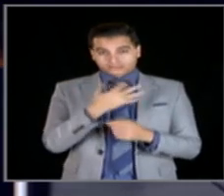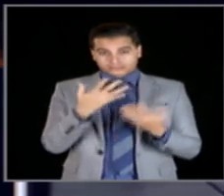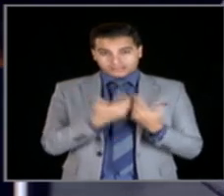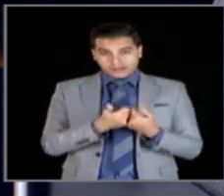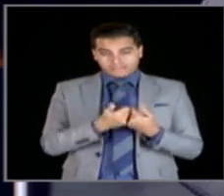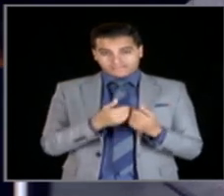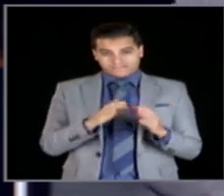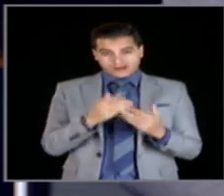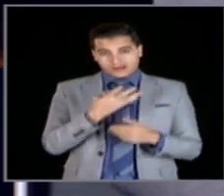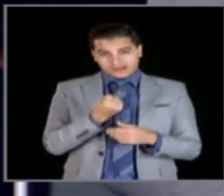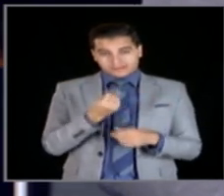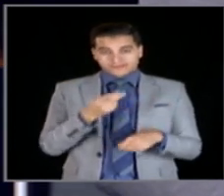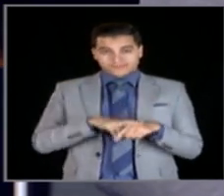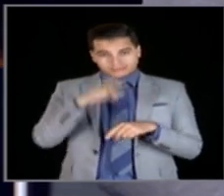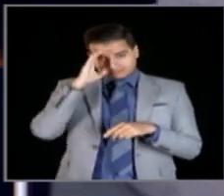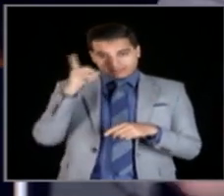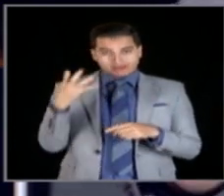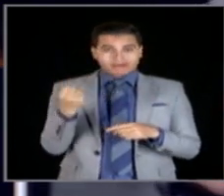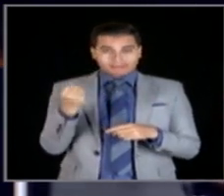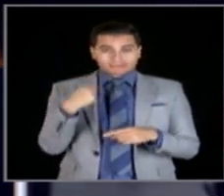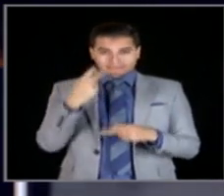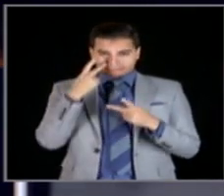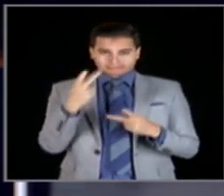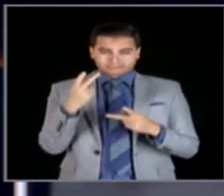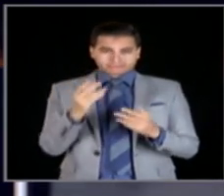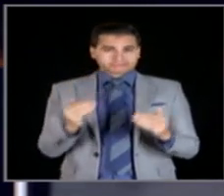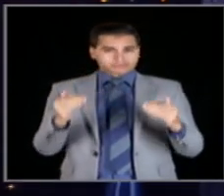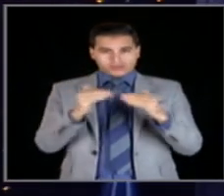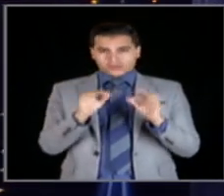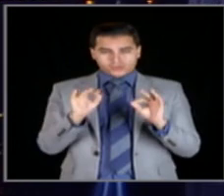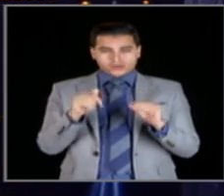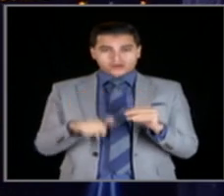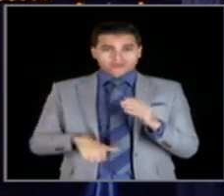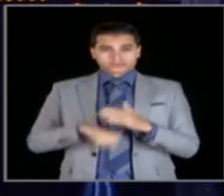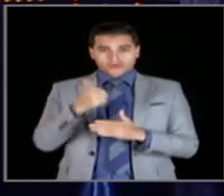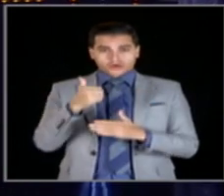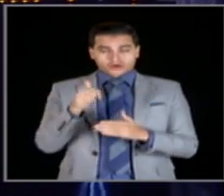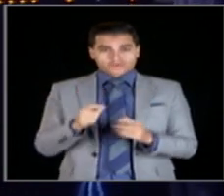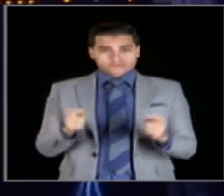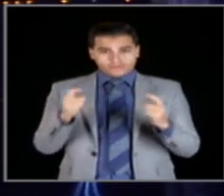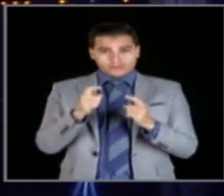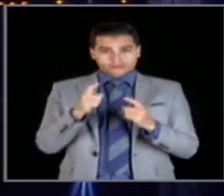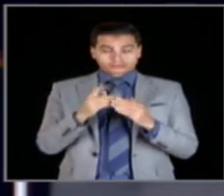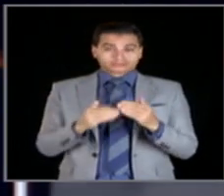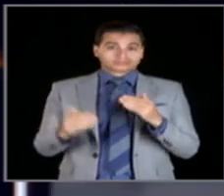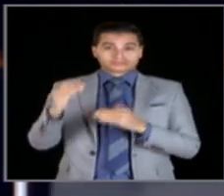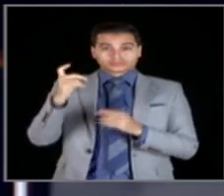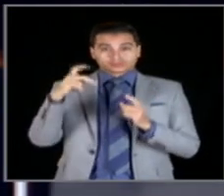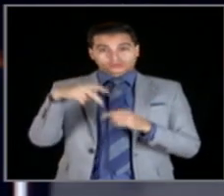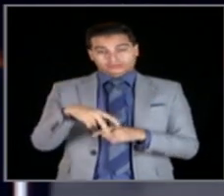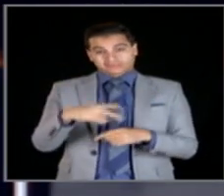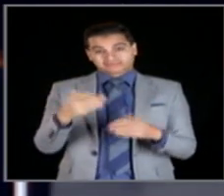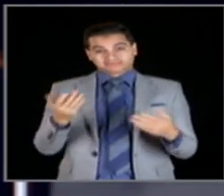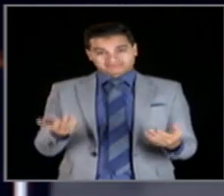40، الزمالك 40، تعادل. اللي هيكسب ماتش النهاردة هيتأهل